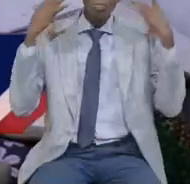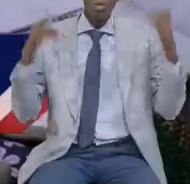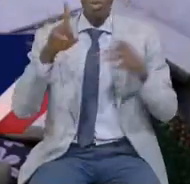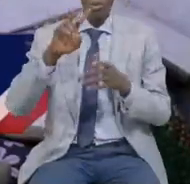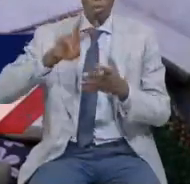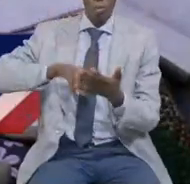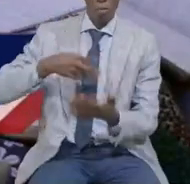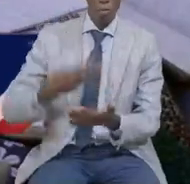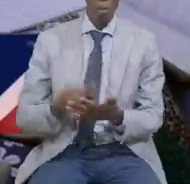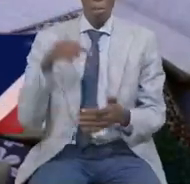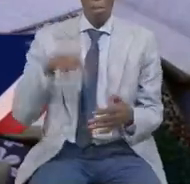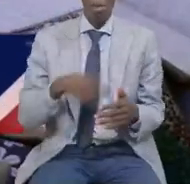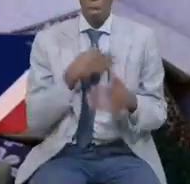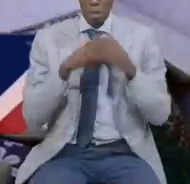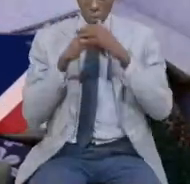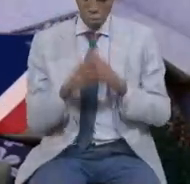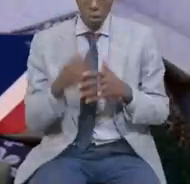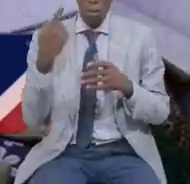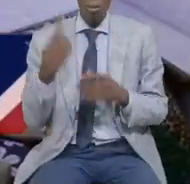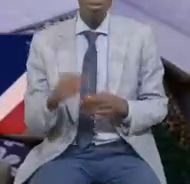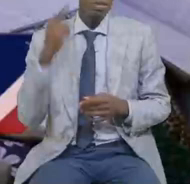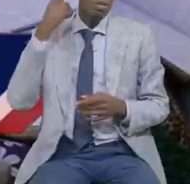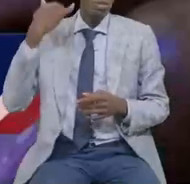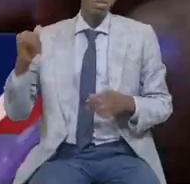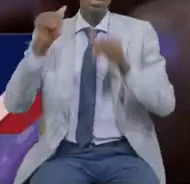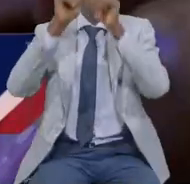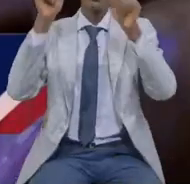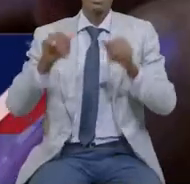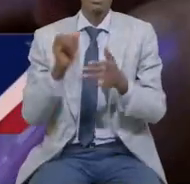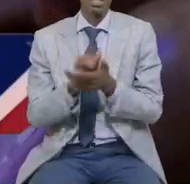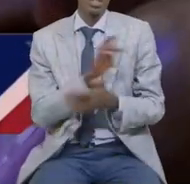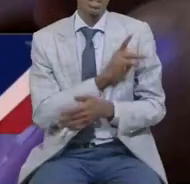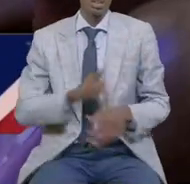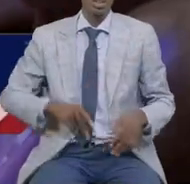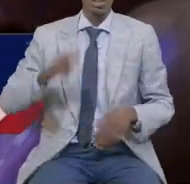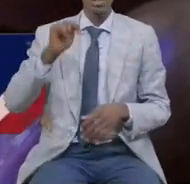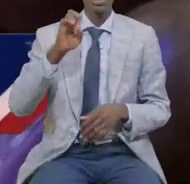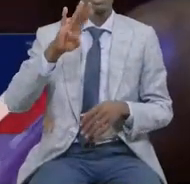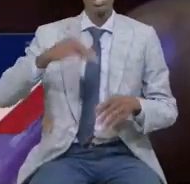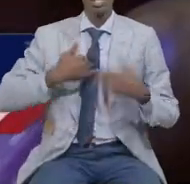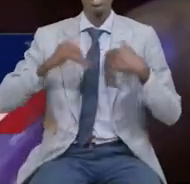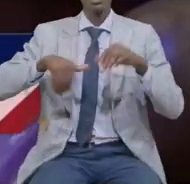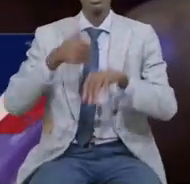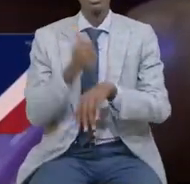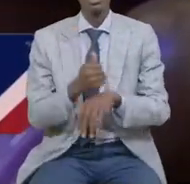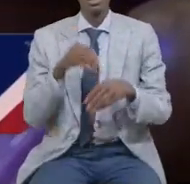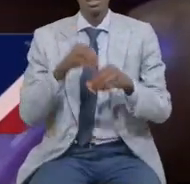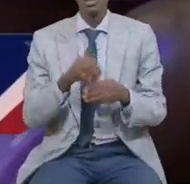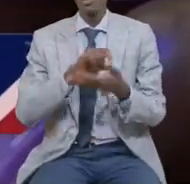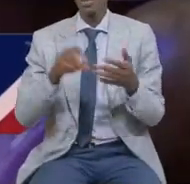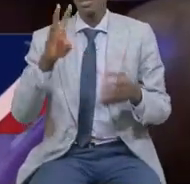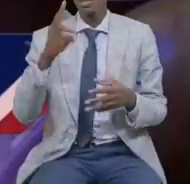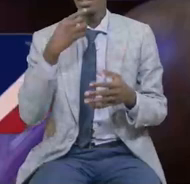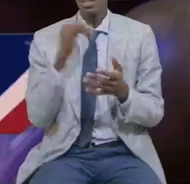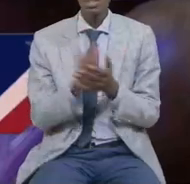cornemuse et de toutes sortes d'instruments de musique, vous vous prosternerez et vous adorerez la statue d'or